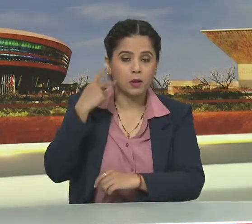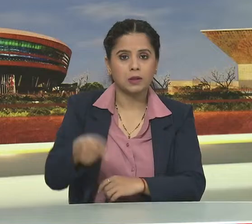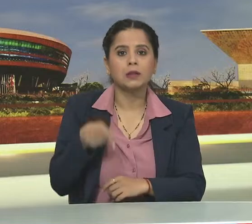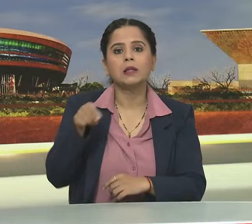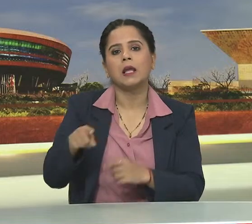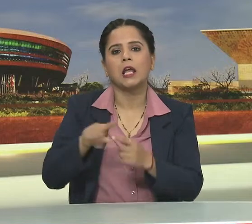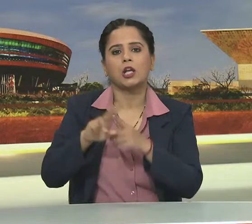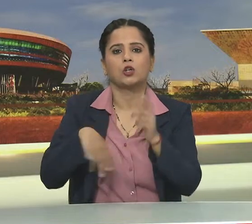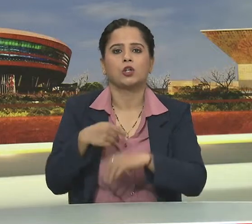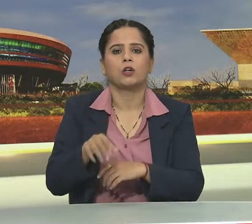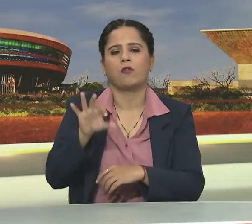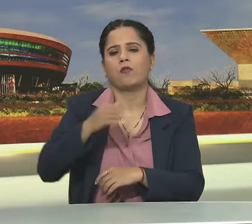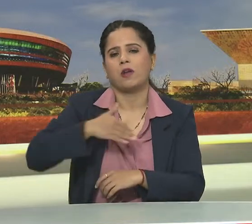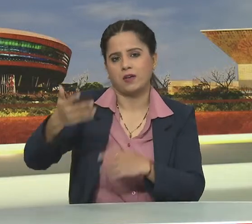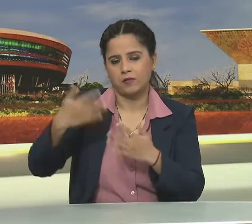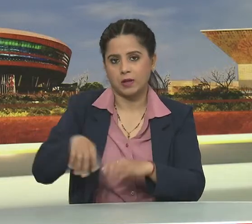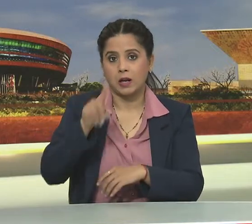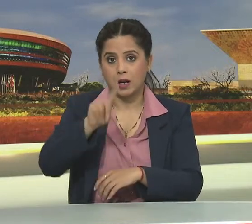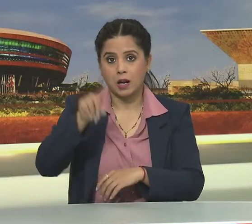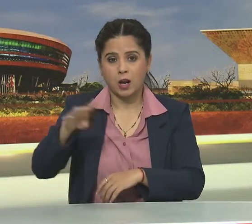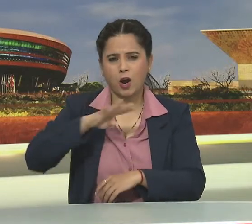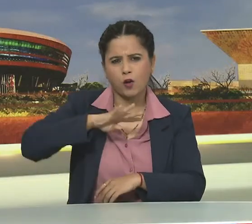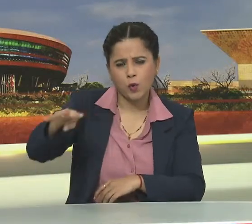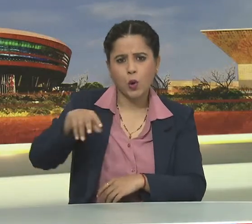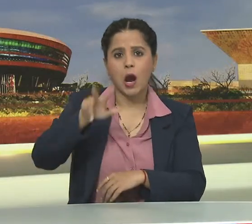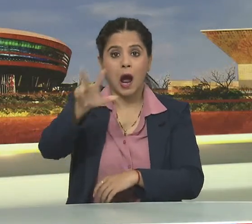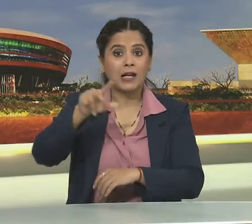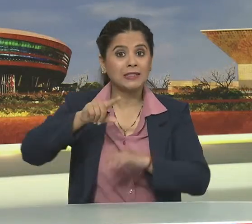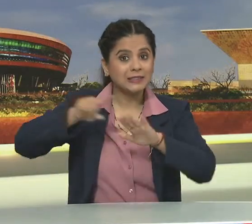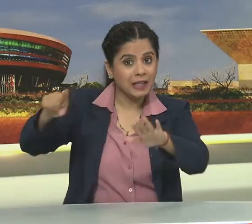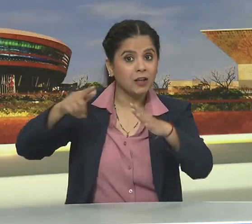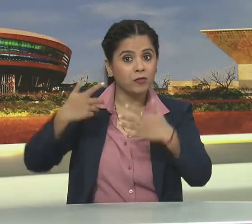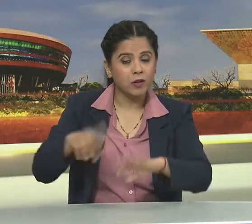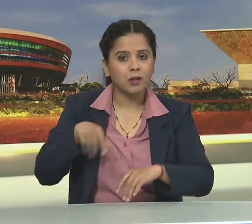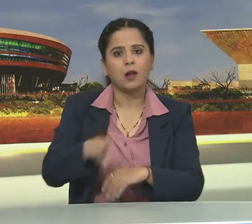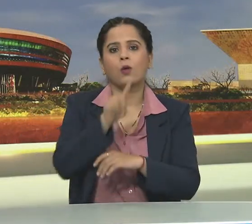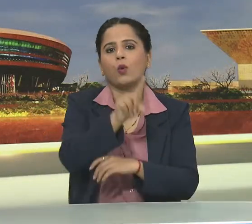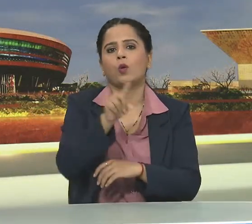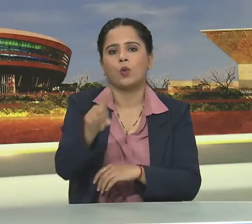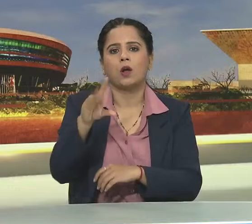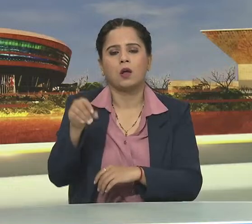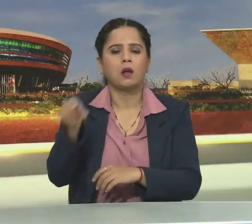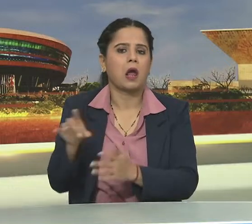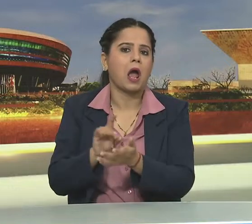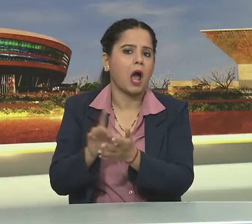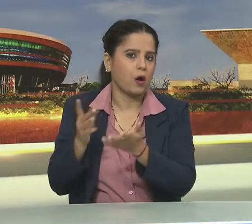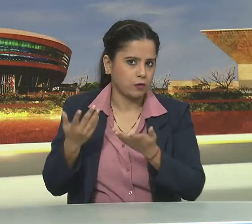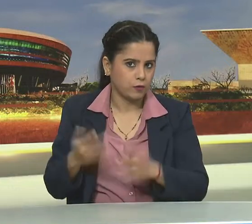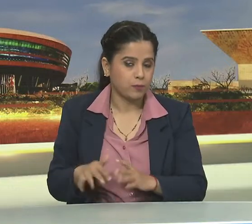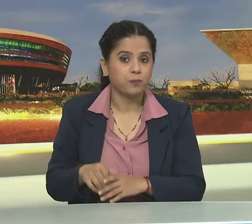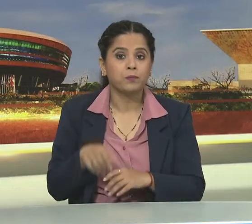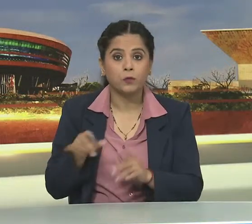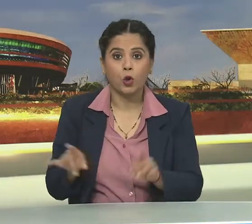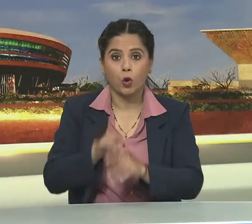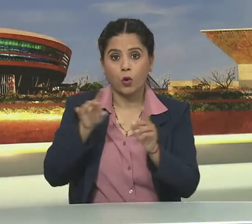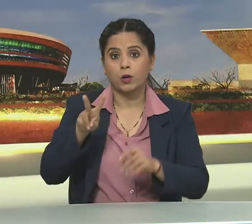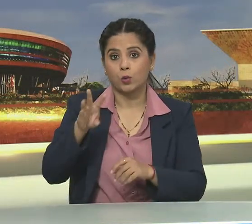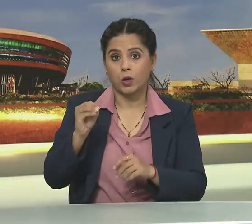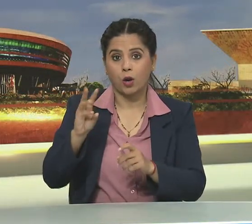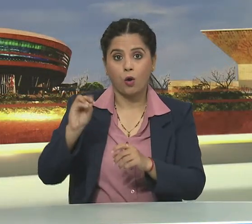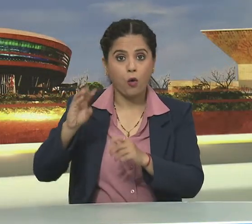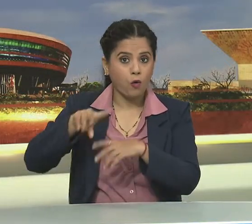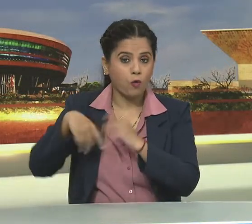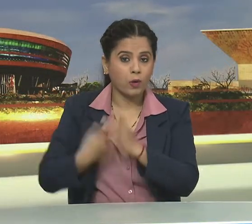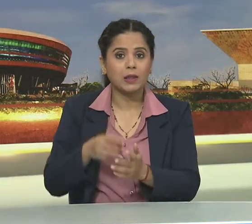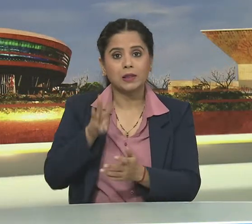पूरा किया, वो 11 चौके और 8 छक्कों की मदद से 110 रन बनाकर आउट हुए। ऑस्ट्रेलिया ने 20